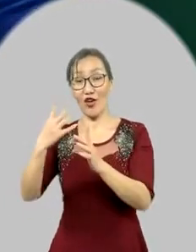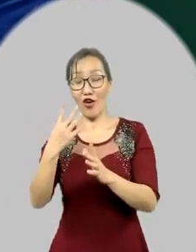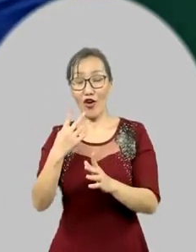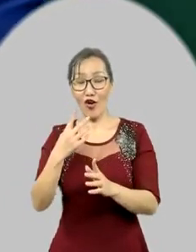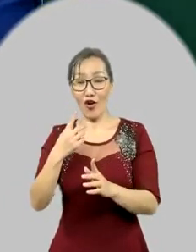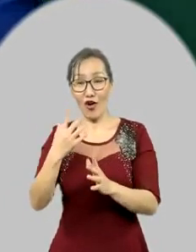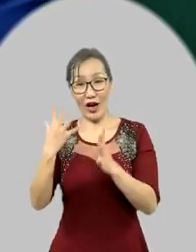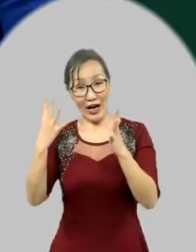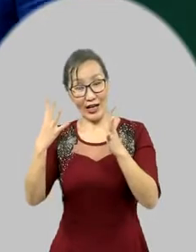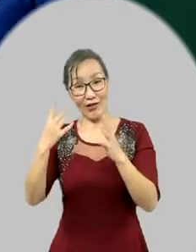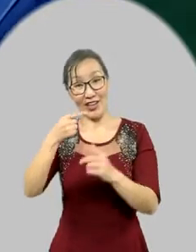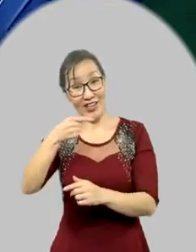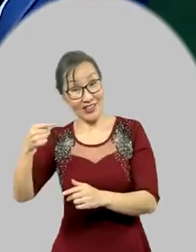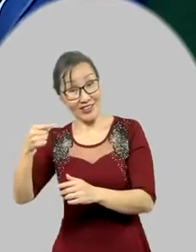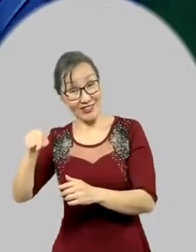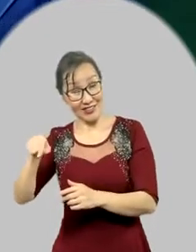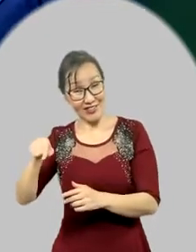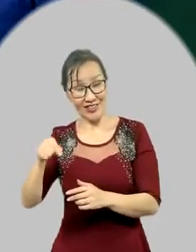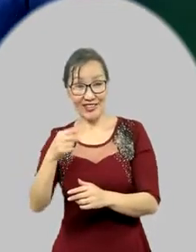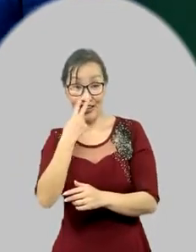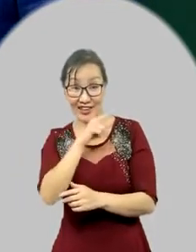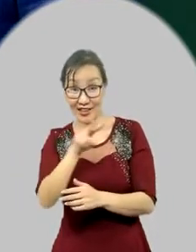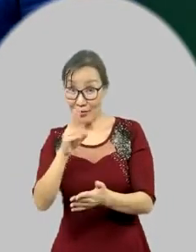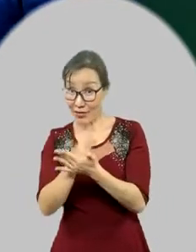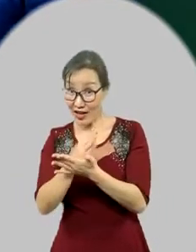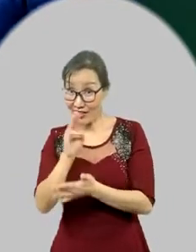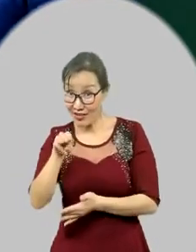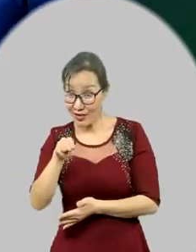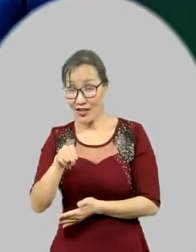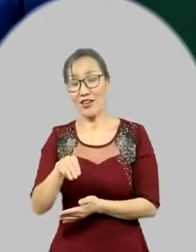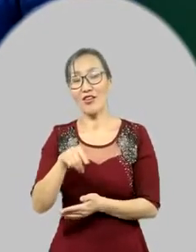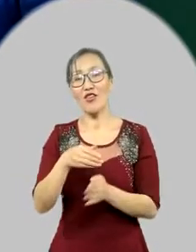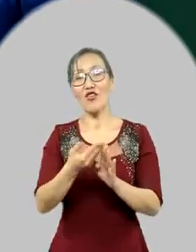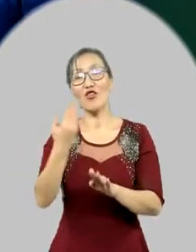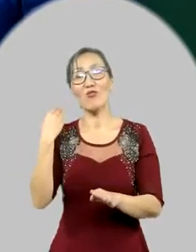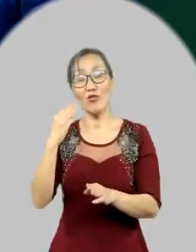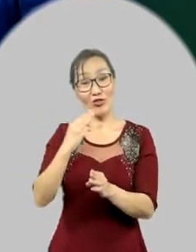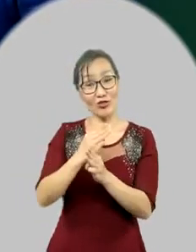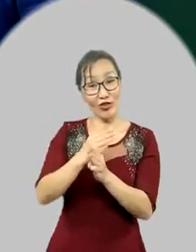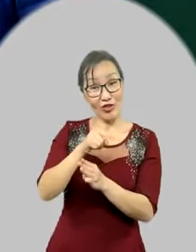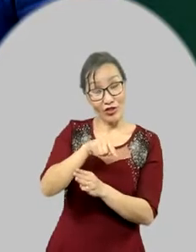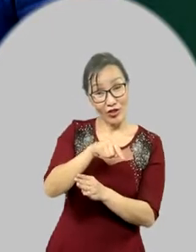буурсан зүй тогтол ажиглагдаж байна. За тэгвэл дараагийн тоо өмнөх тооносоо